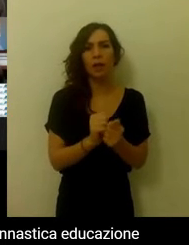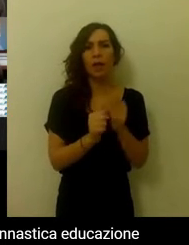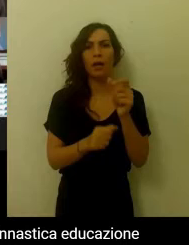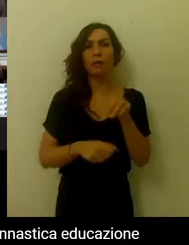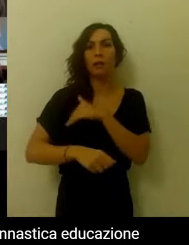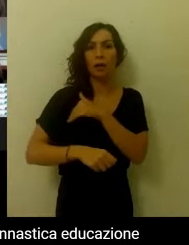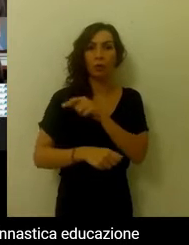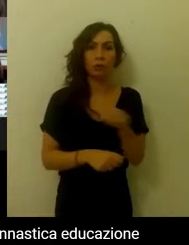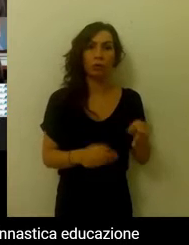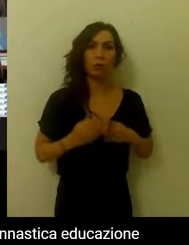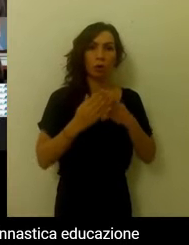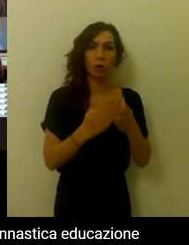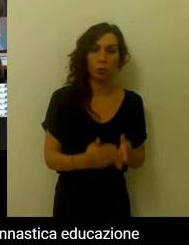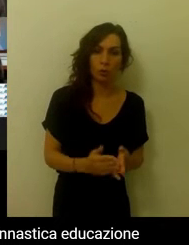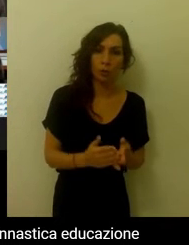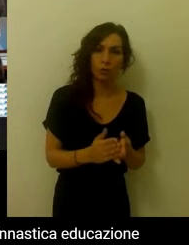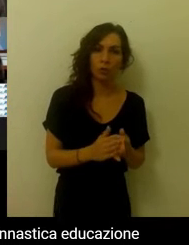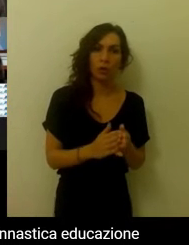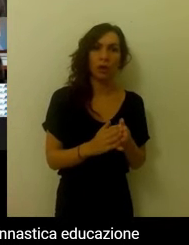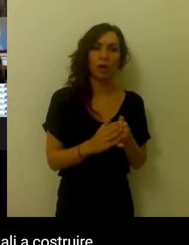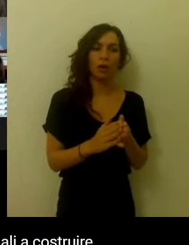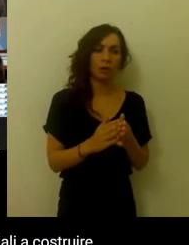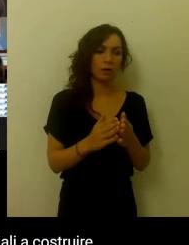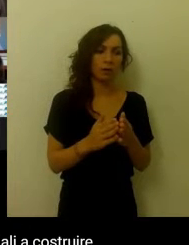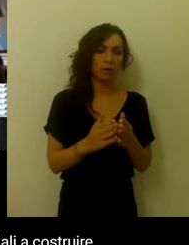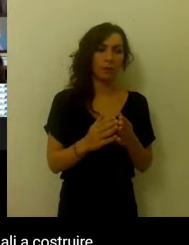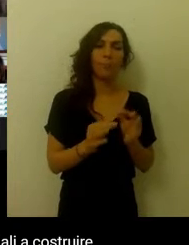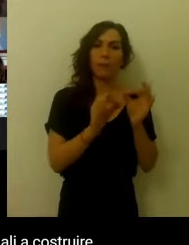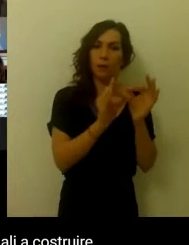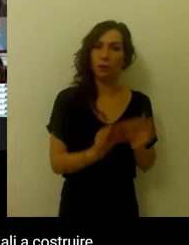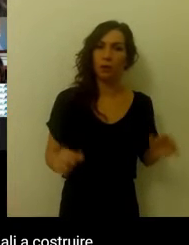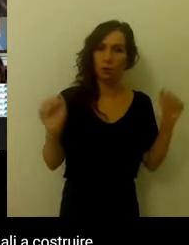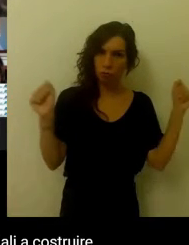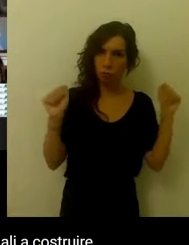nel campo si parli di ginnastica, educazione fisica a parte della scuola.